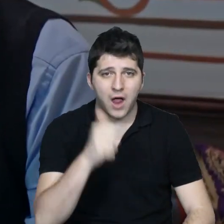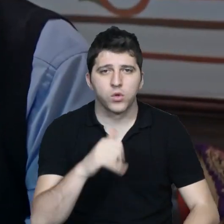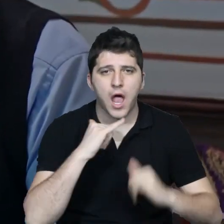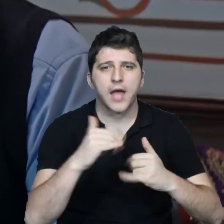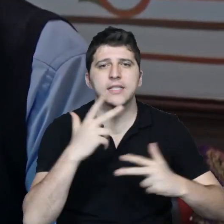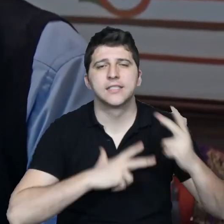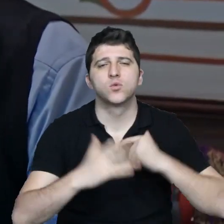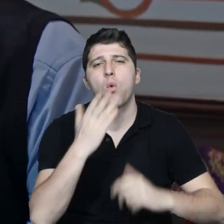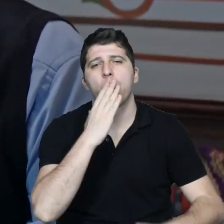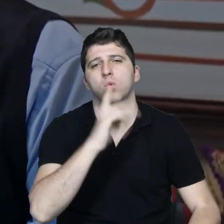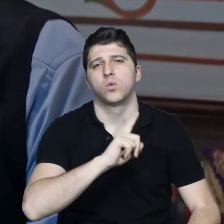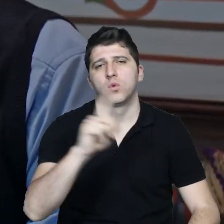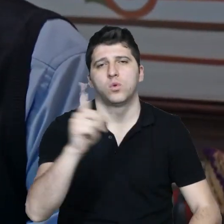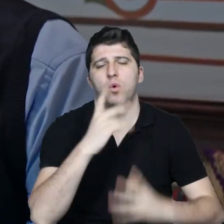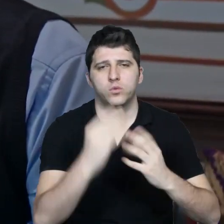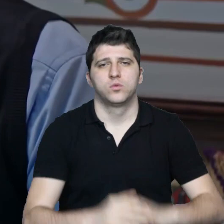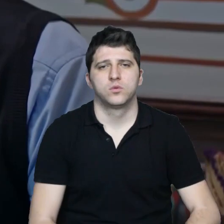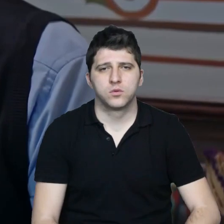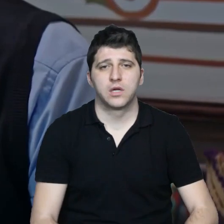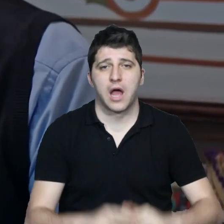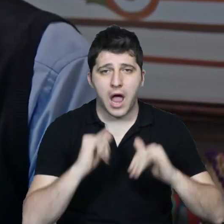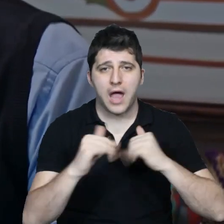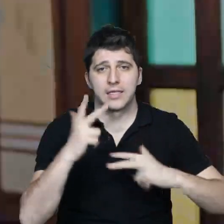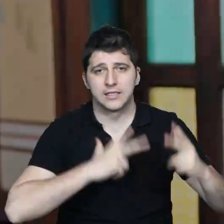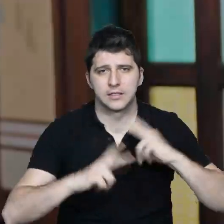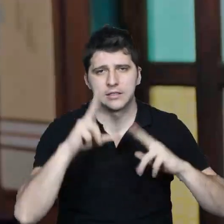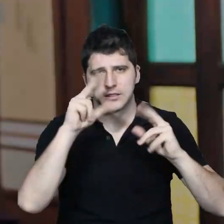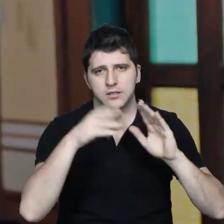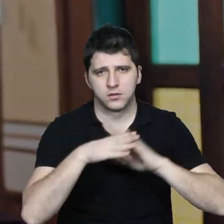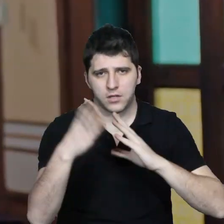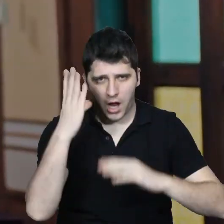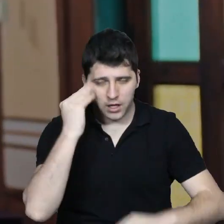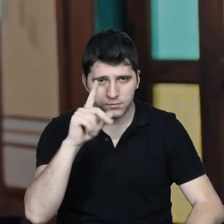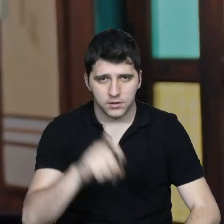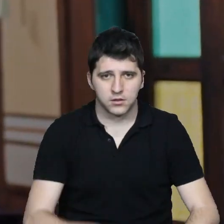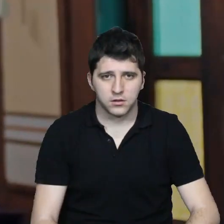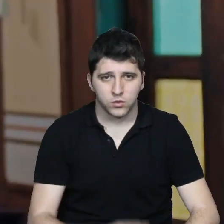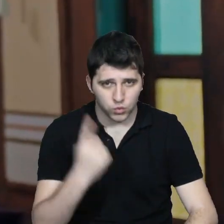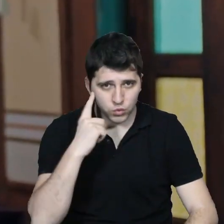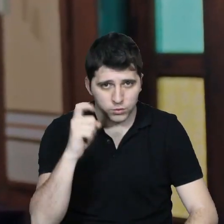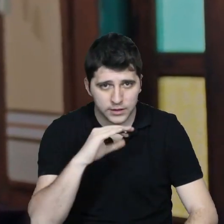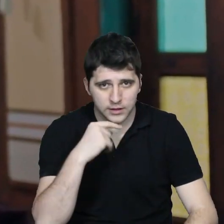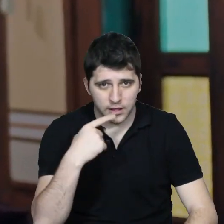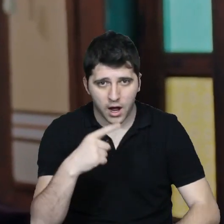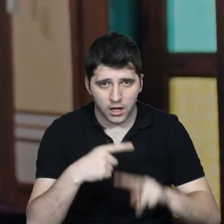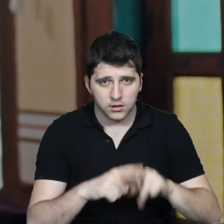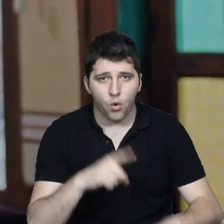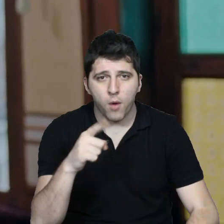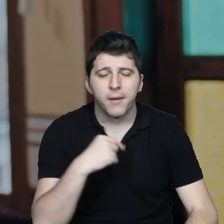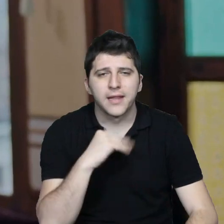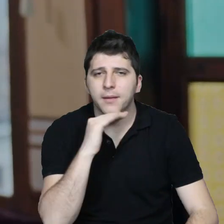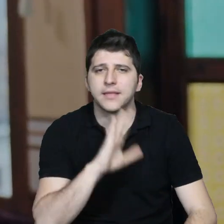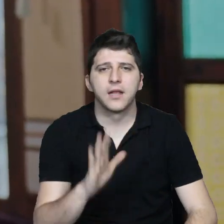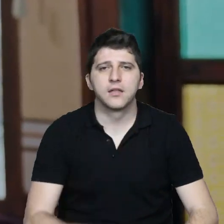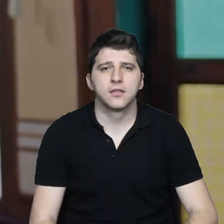giysilerle okula gider, aynı giysilerle yatağına girer. Anlaşıldı mı? Duydun dediğini değil mi Ardacığım? O benim